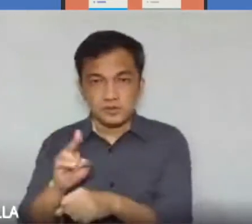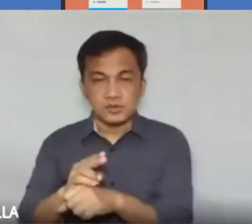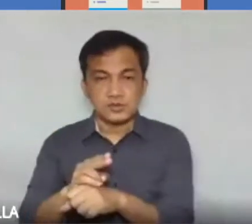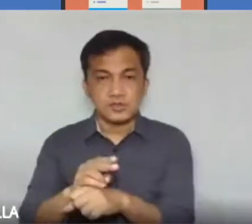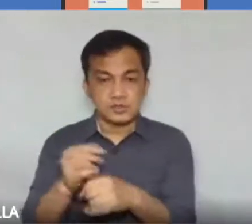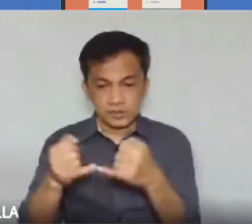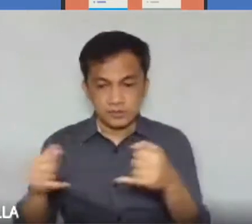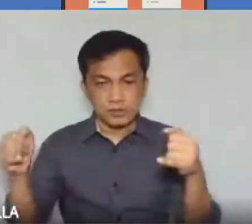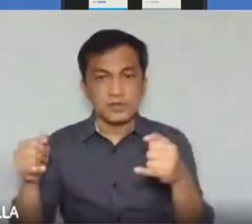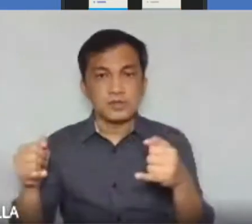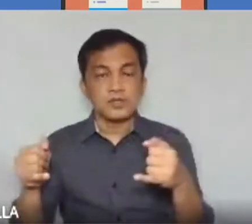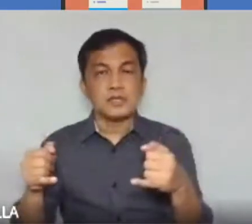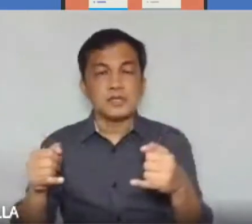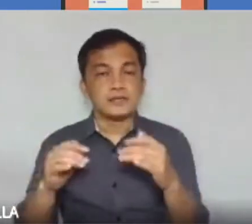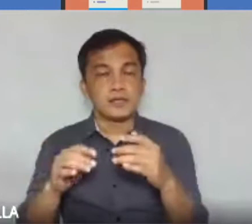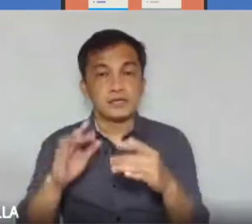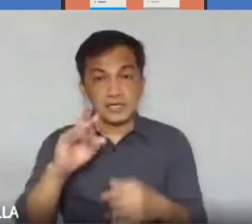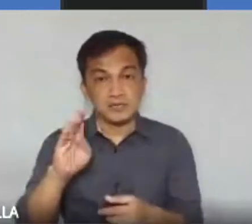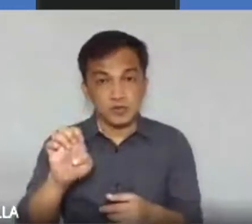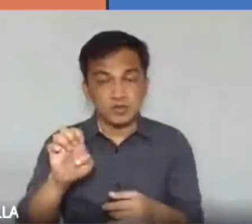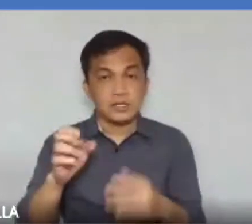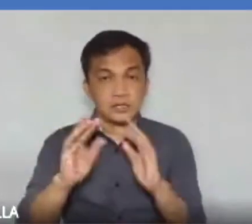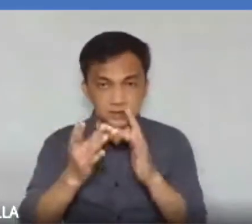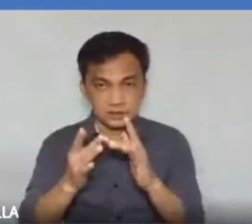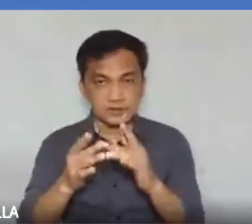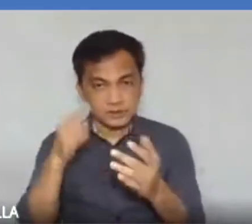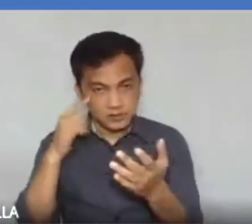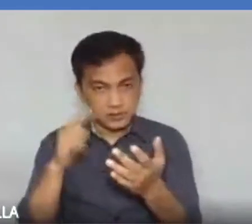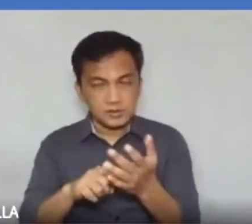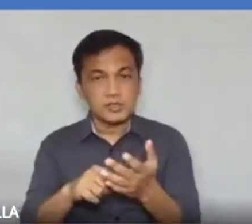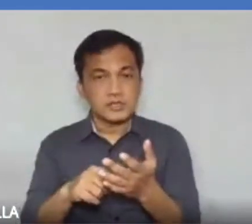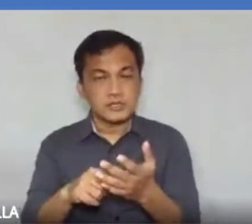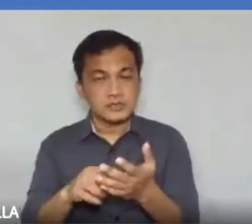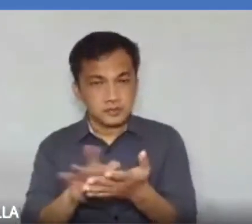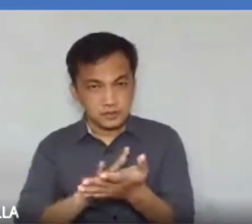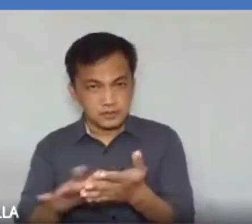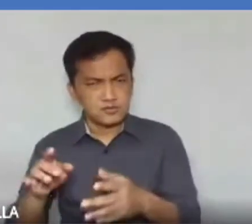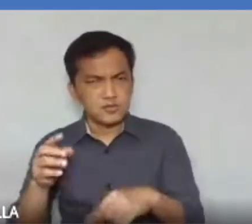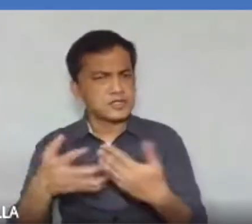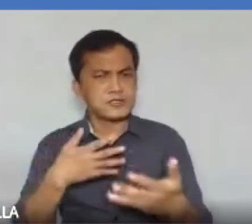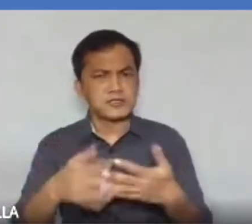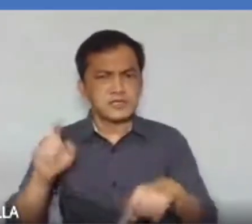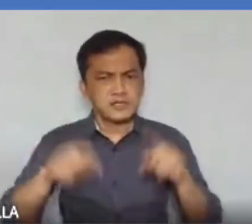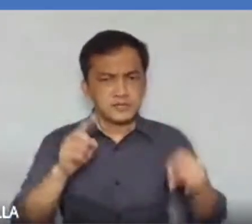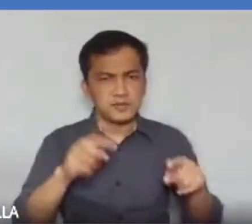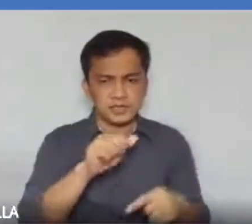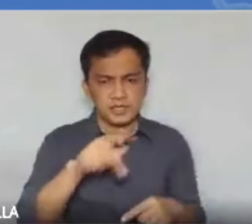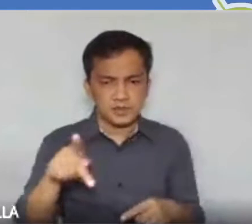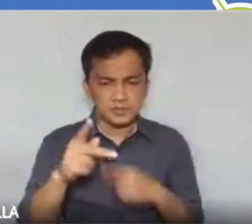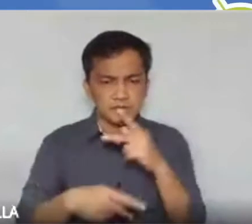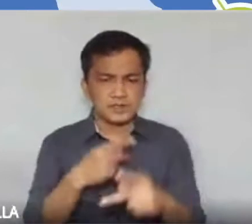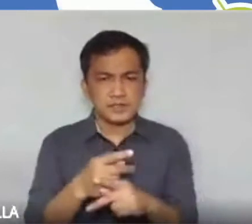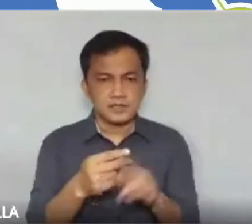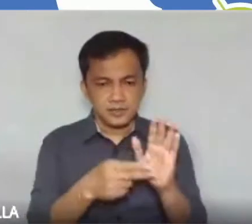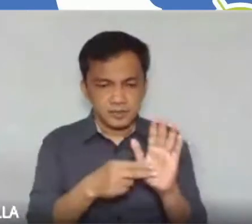ang internet. Nare-recognize ito ng devices kahit pa iba't ibang application, uri o brand ng